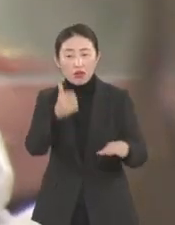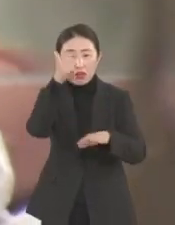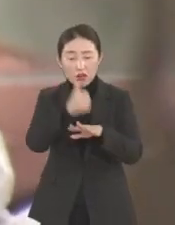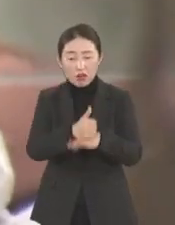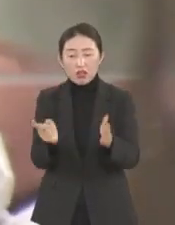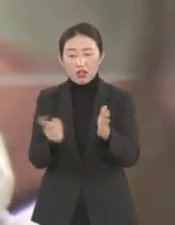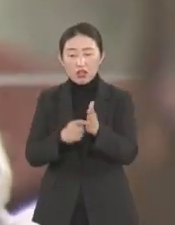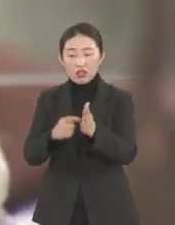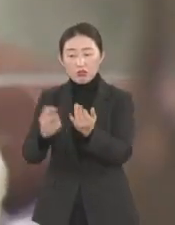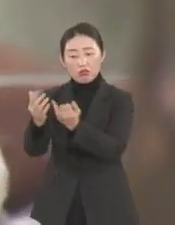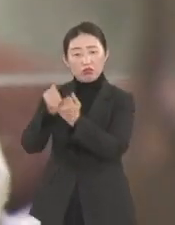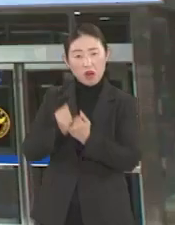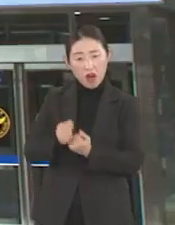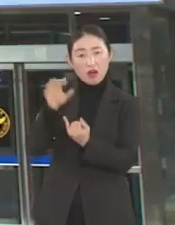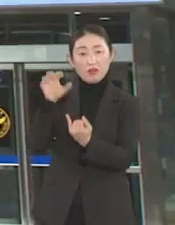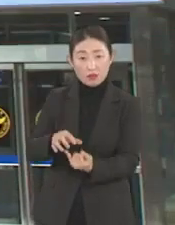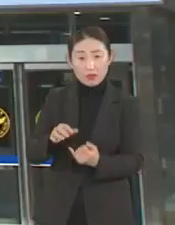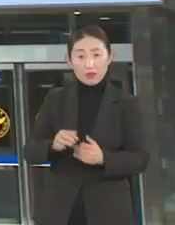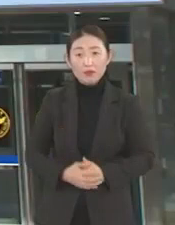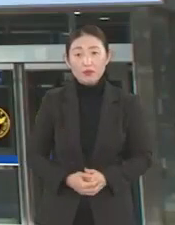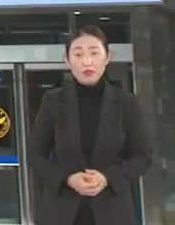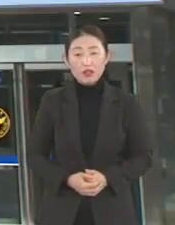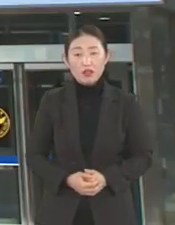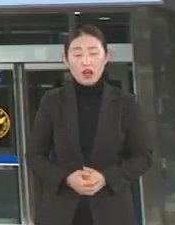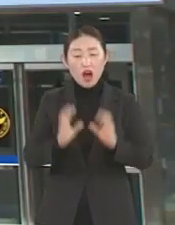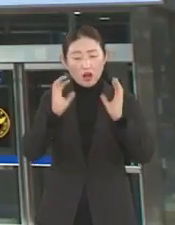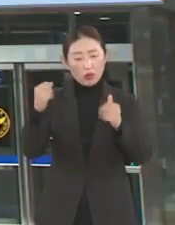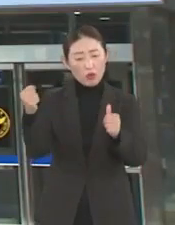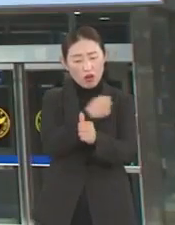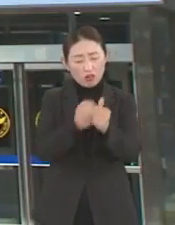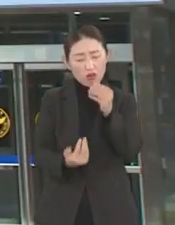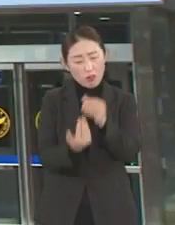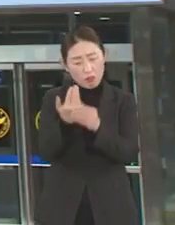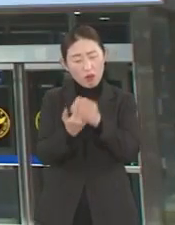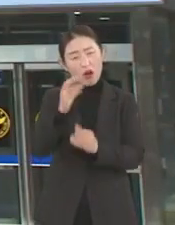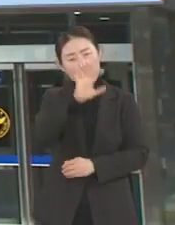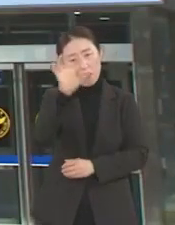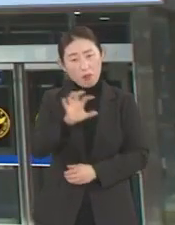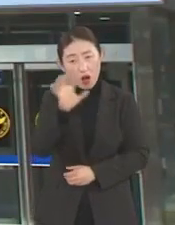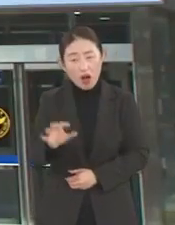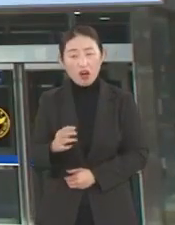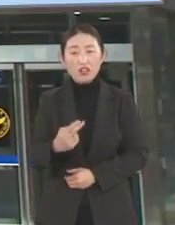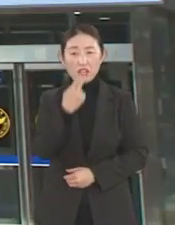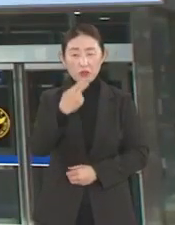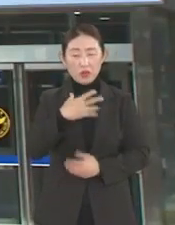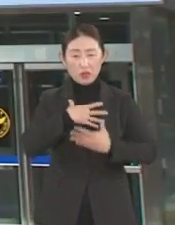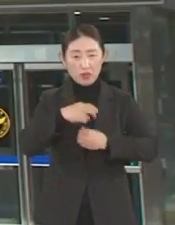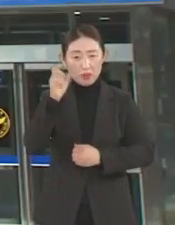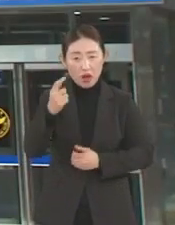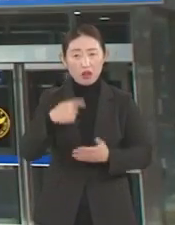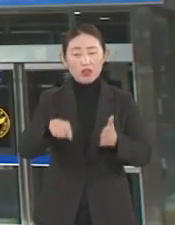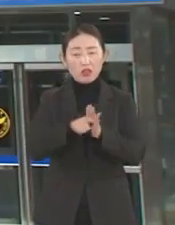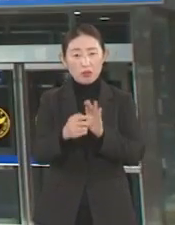긴급 체포돼 구속됐습니다. 반복되는 아동학대에 아이들의 생명과 안전을 지킬 수 있도록